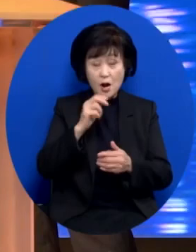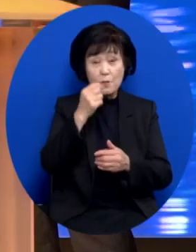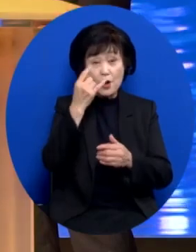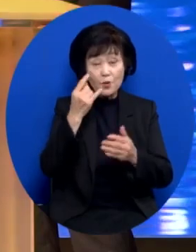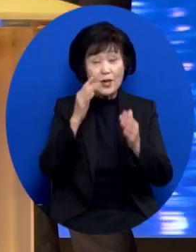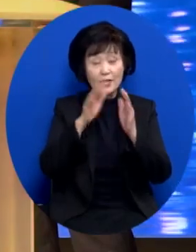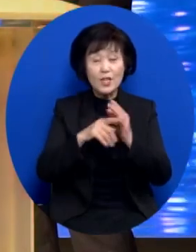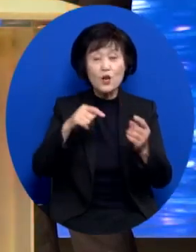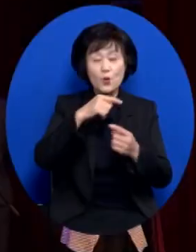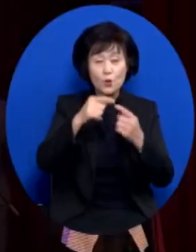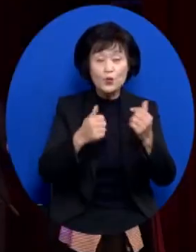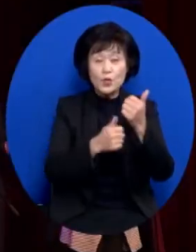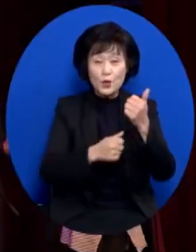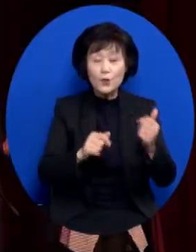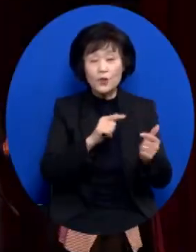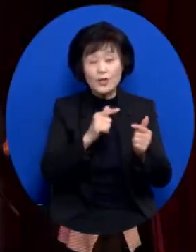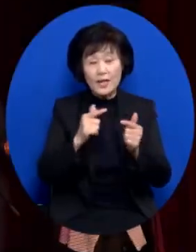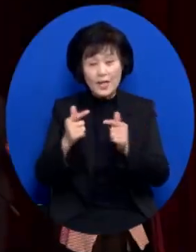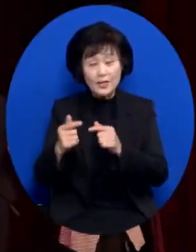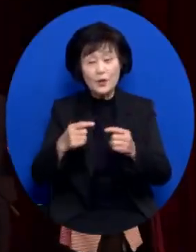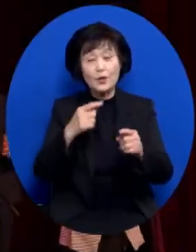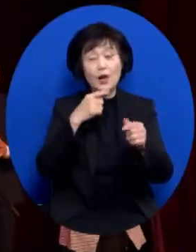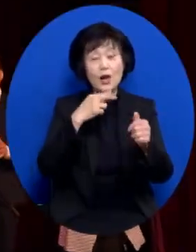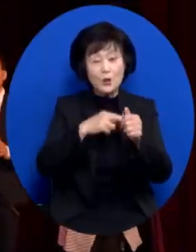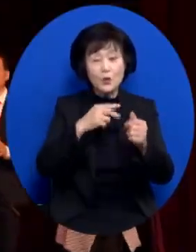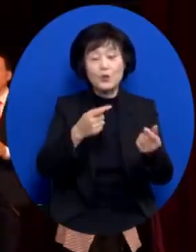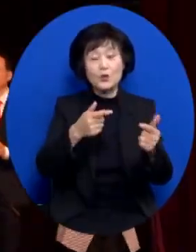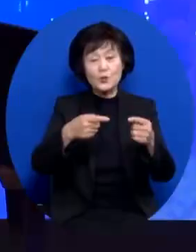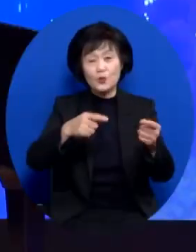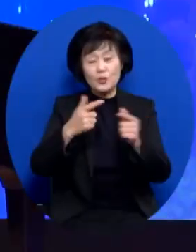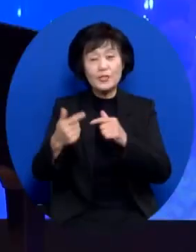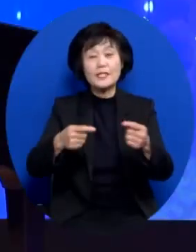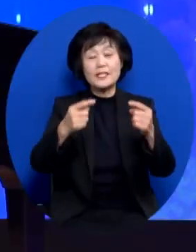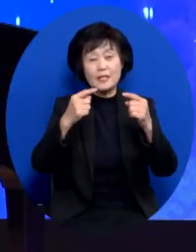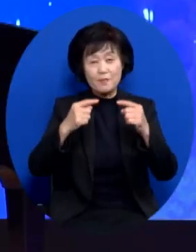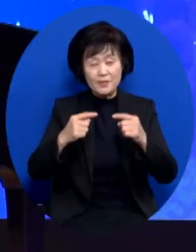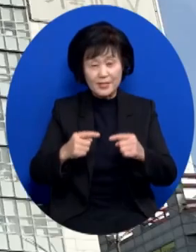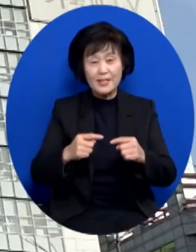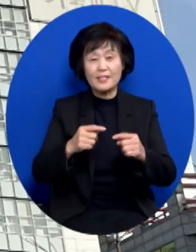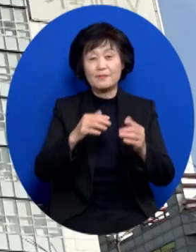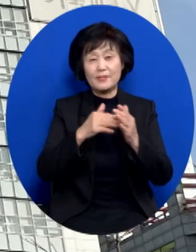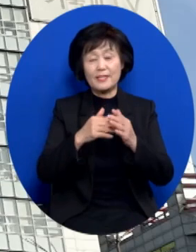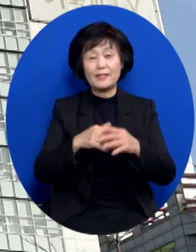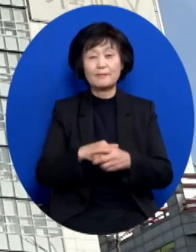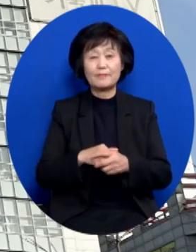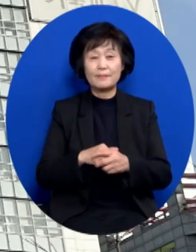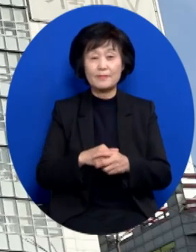운영위원들과 백석대학교 인성희 교수 등이 참여해 다채로운 공연을 선보였습니다.